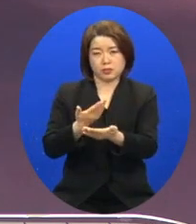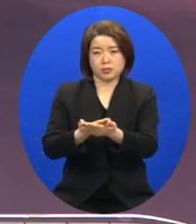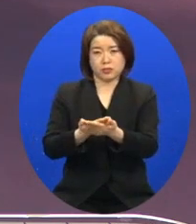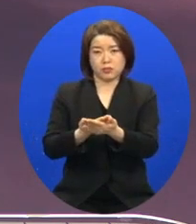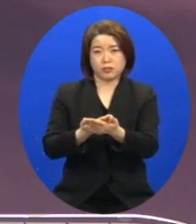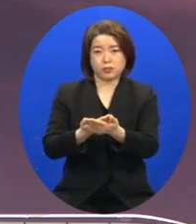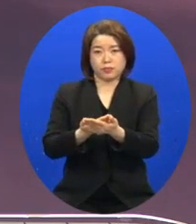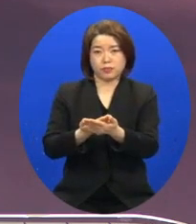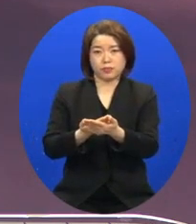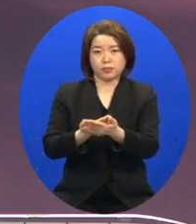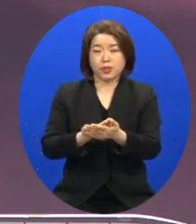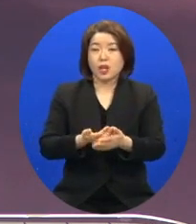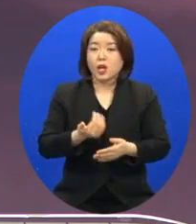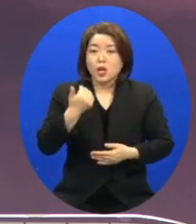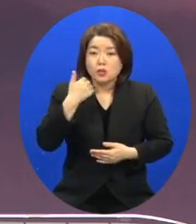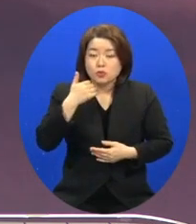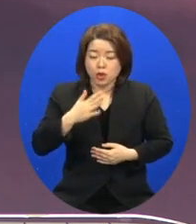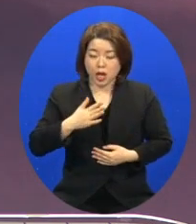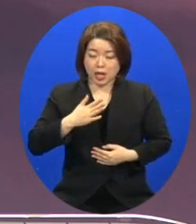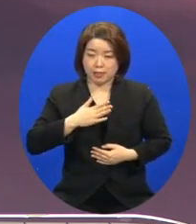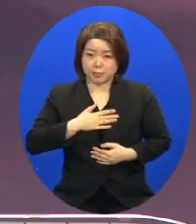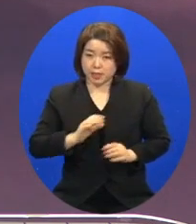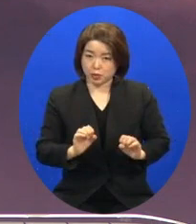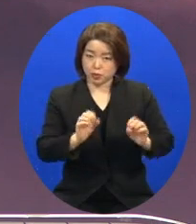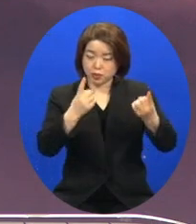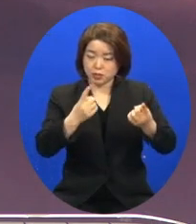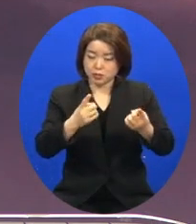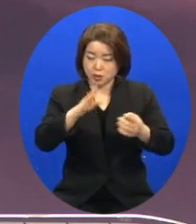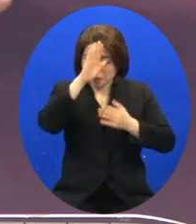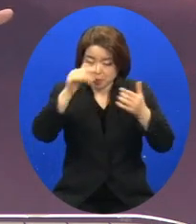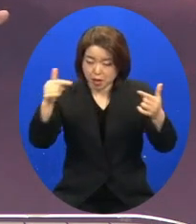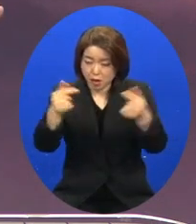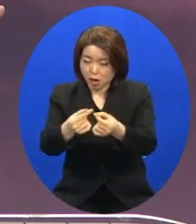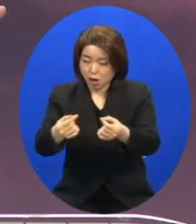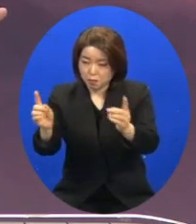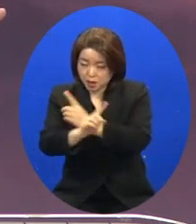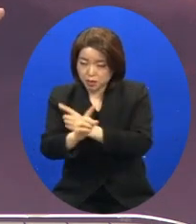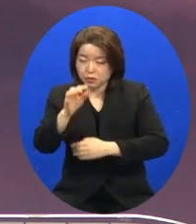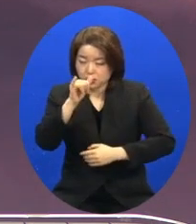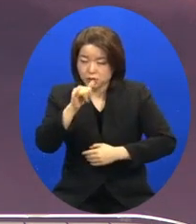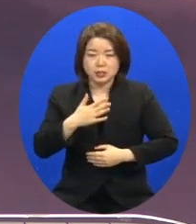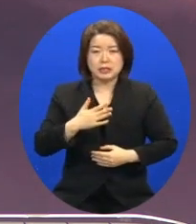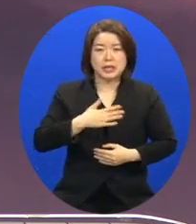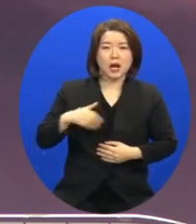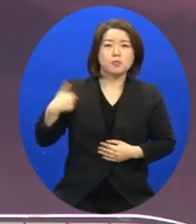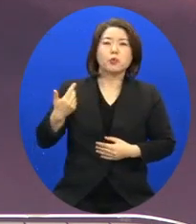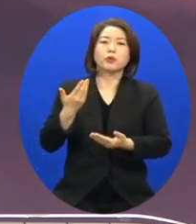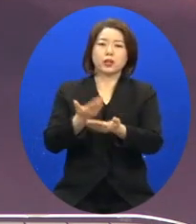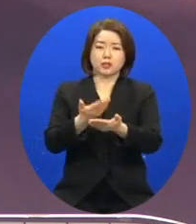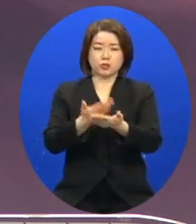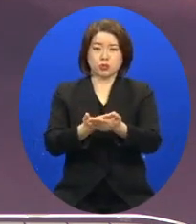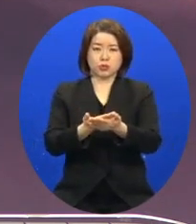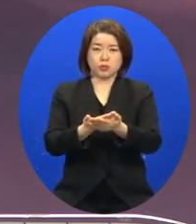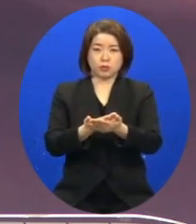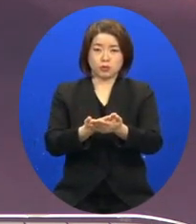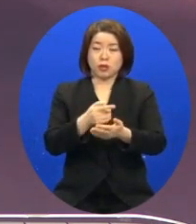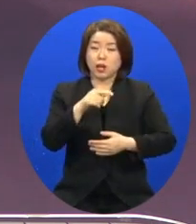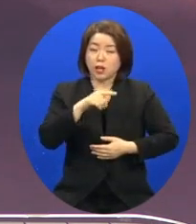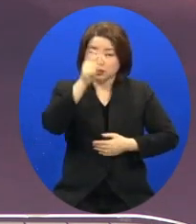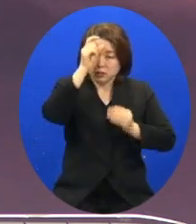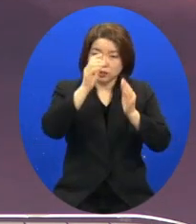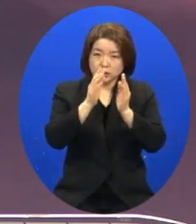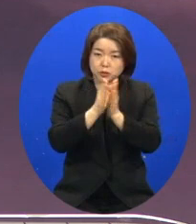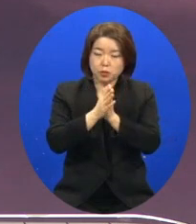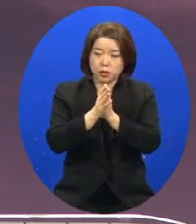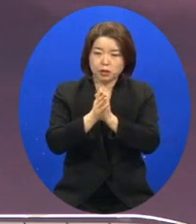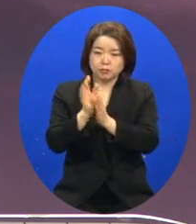누가 나로 인해서 고침을 받았는지 나는 모르게 해주세요. 그래서 그 기도가